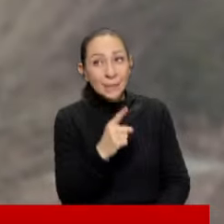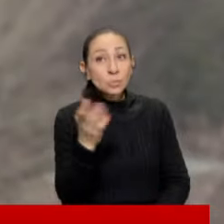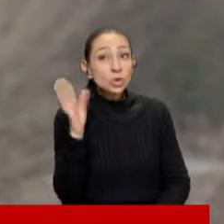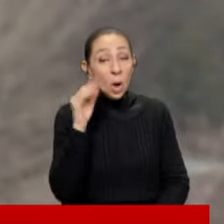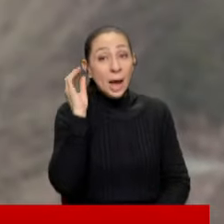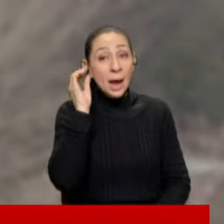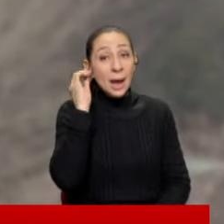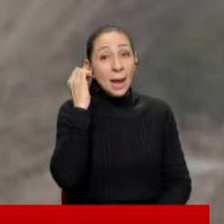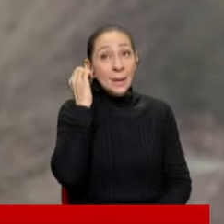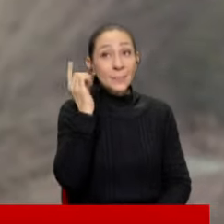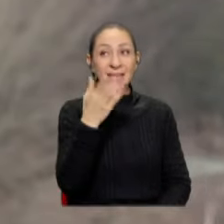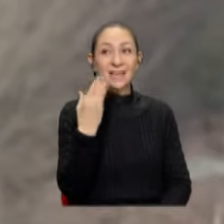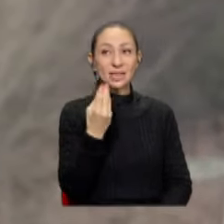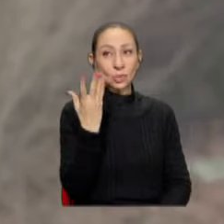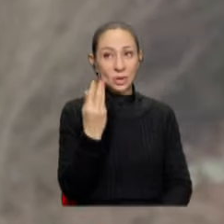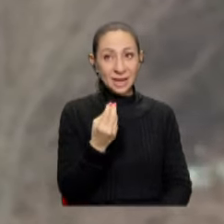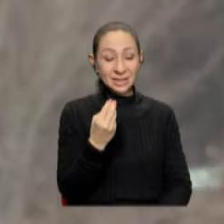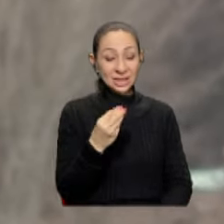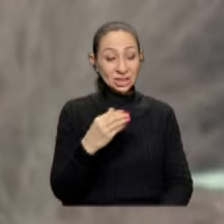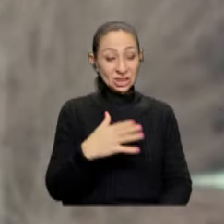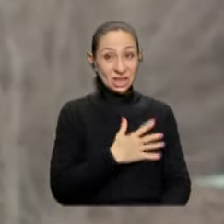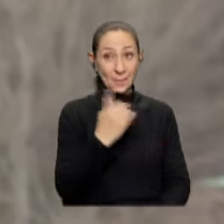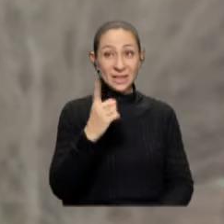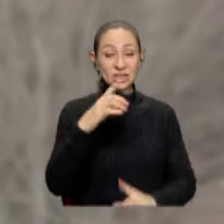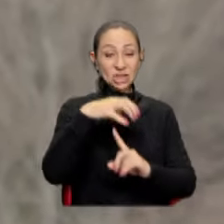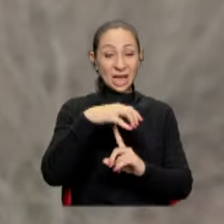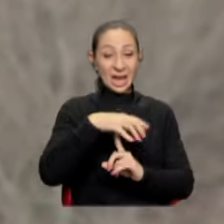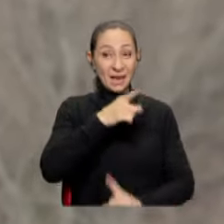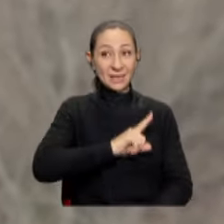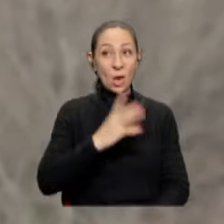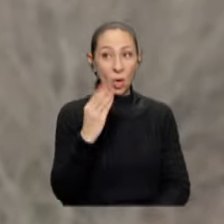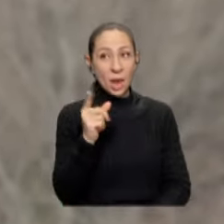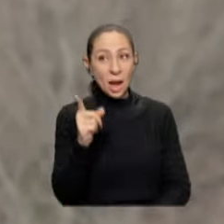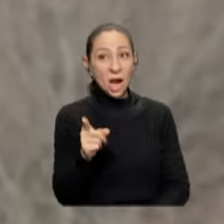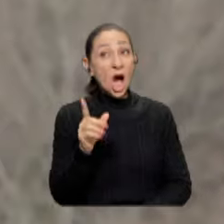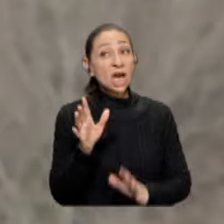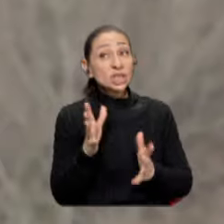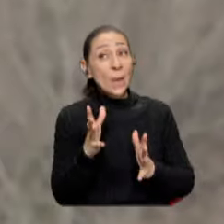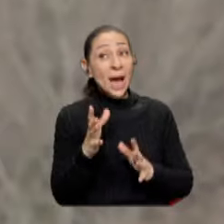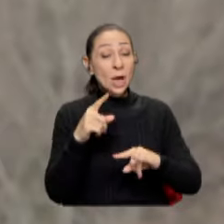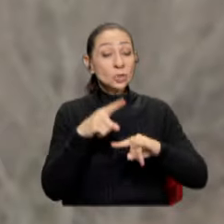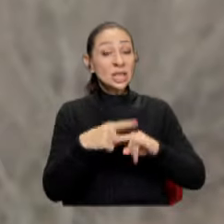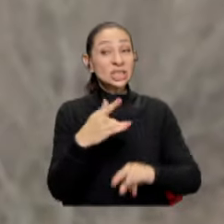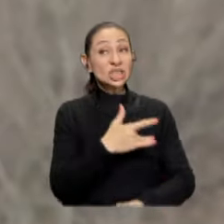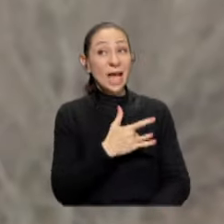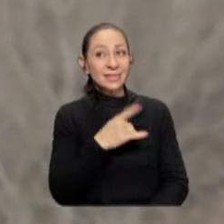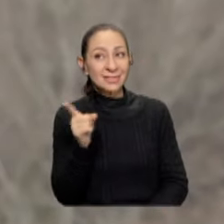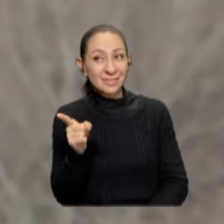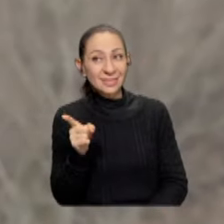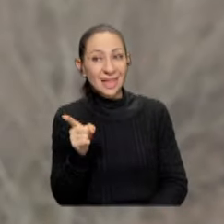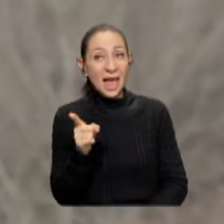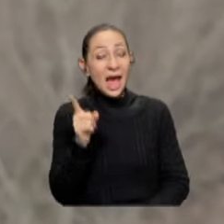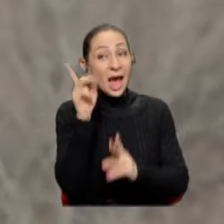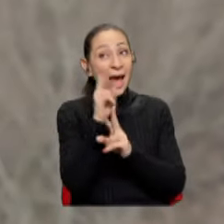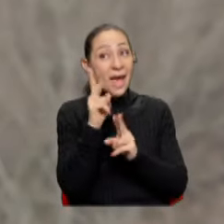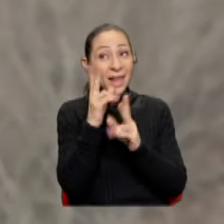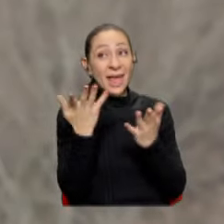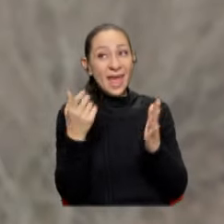Sonra bir genç olarak, Cumhuriyet Halk Partisi'nin Çankaya adayı olarak acaba Hüseyin Can Güner